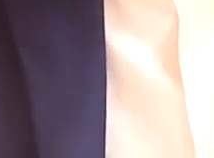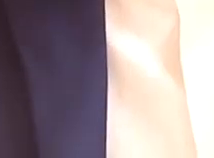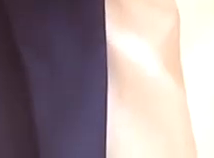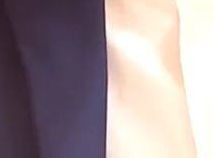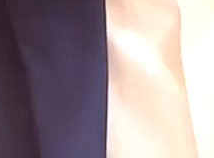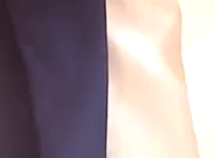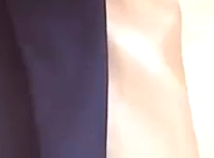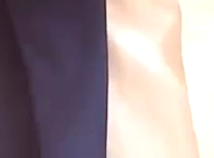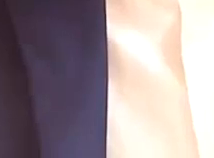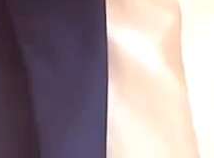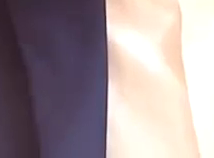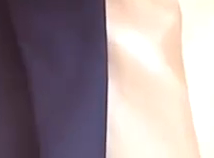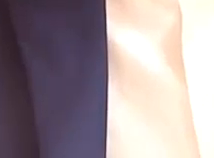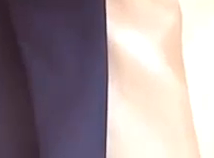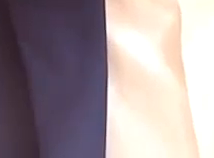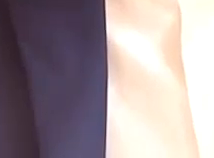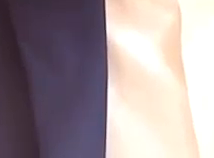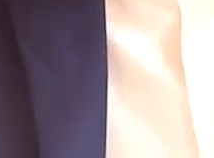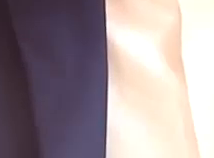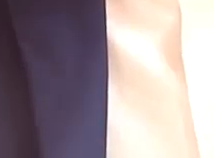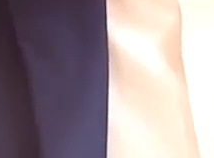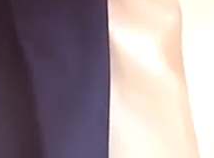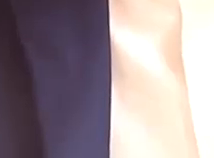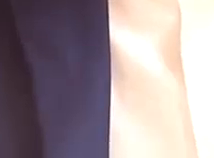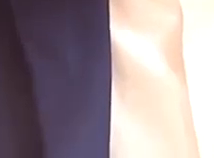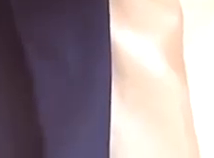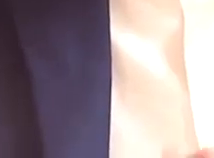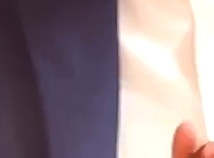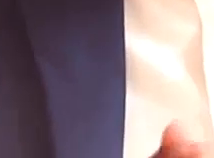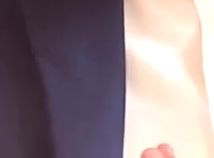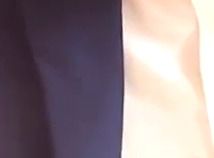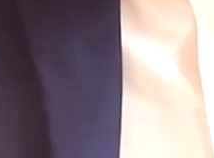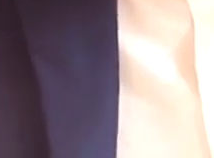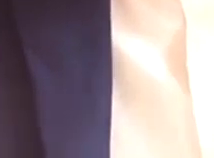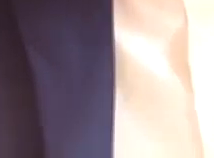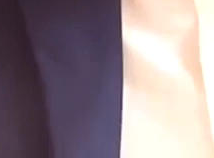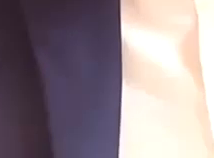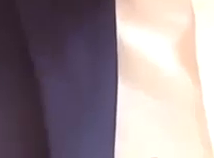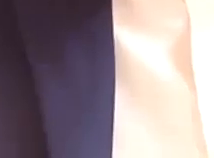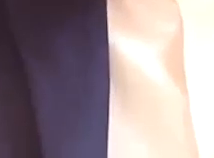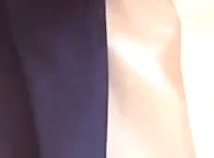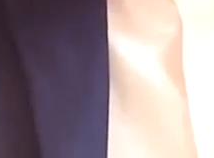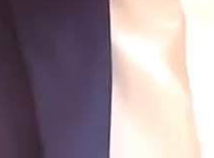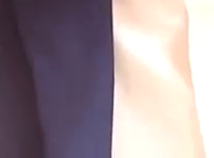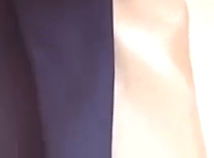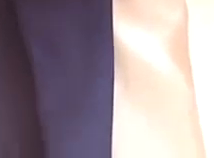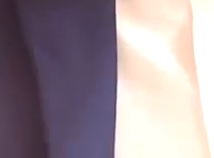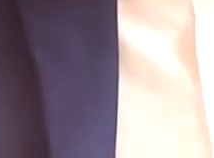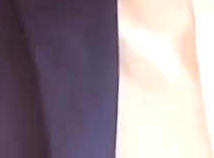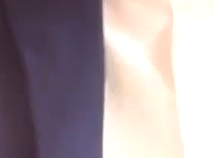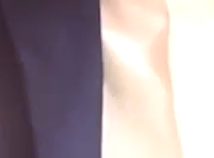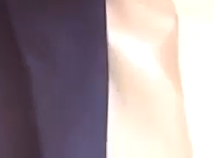TV, Mwenyezi Mungu aoneshe njia, aoneshe fursa, wapate vifaa